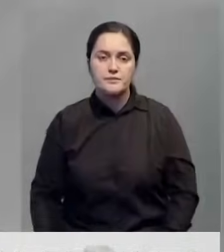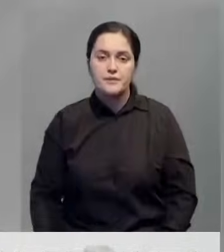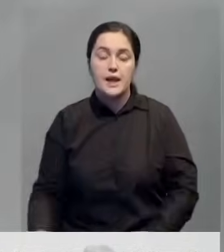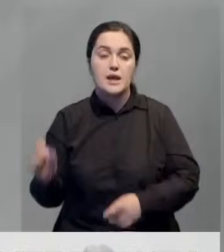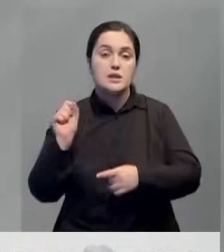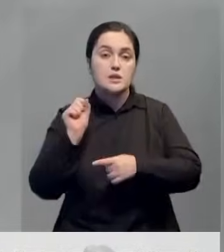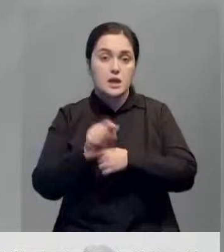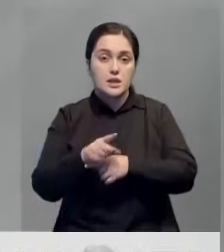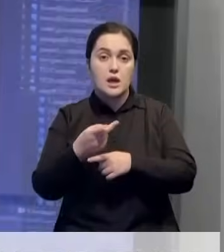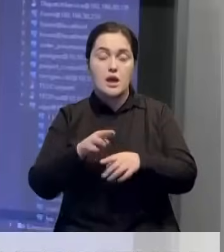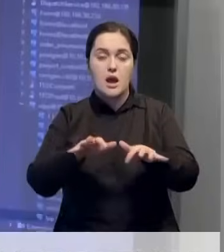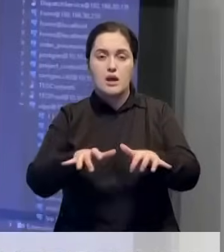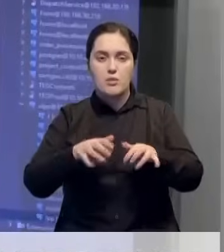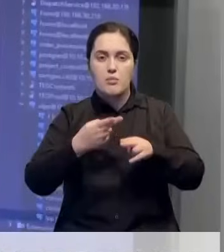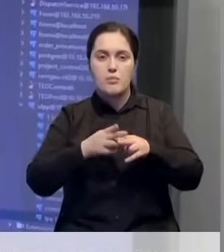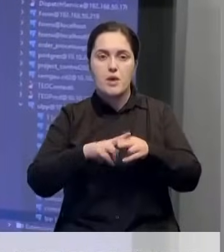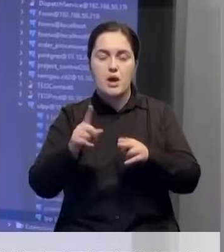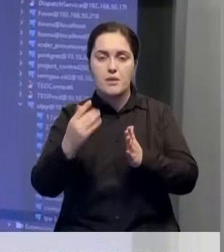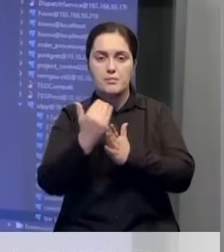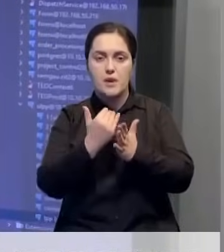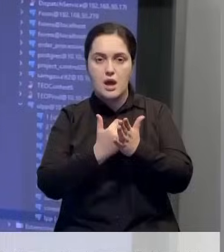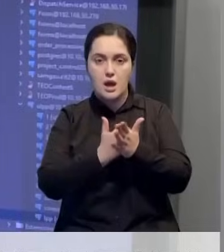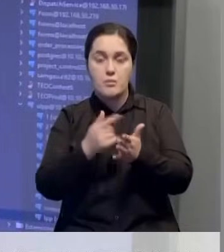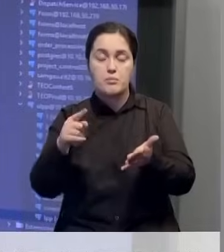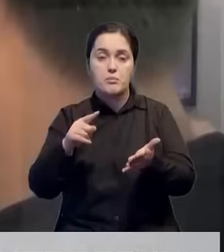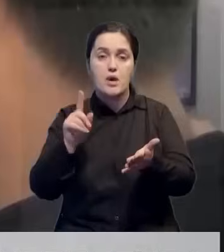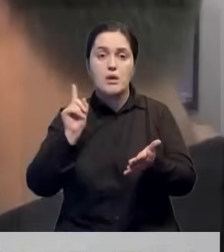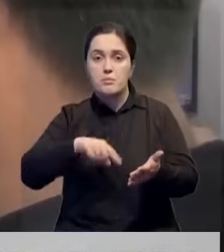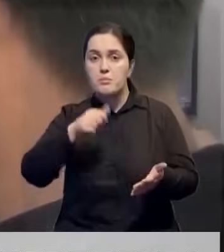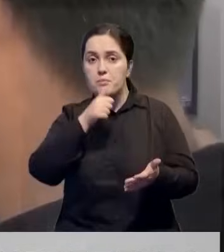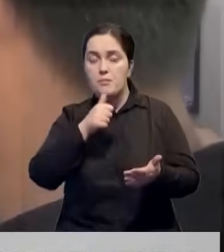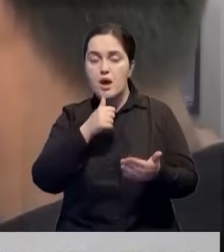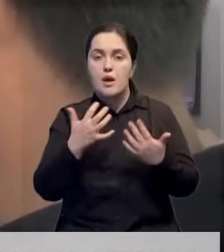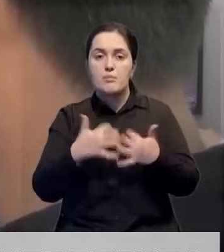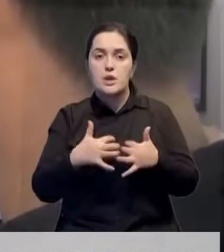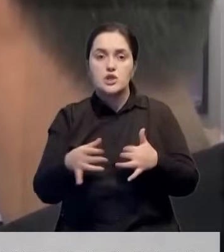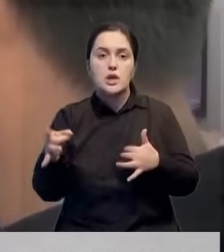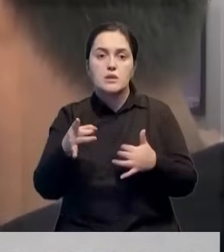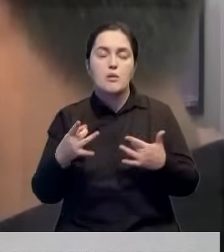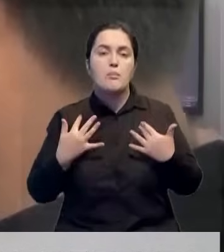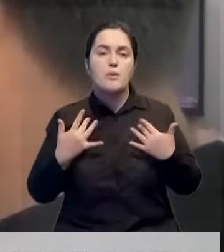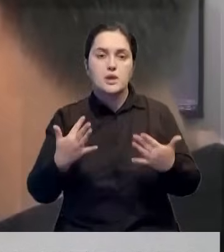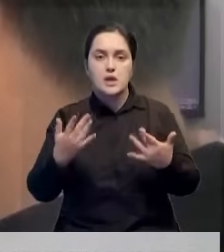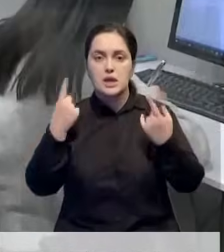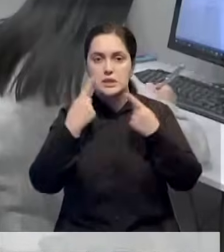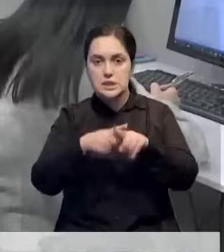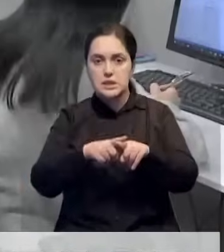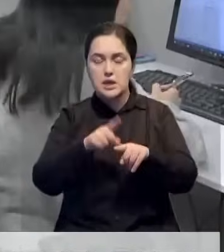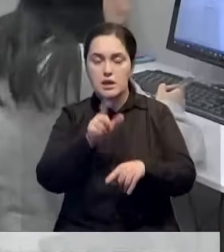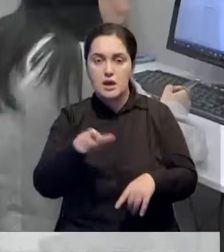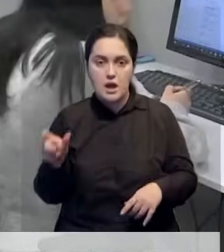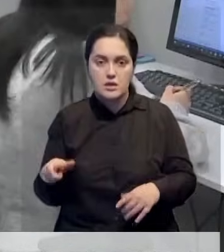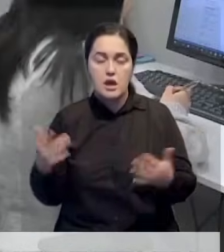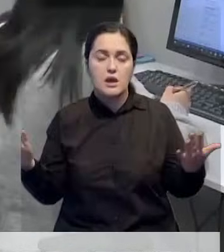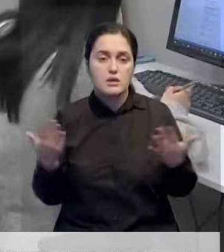для искусственного интеллекта ставят стратегические. Программа даже пытается подсчитать республиканскую потребность в технических кадрах.